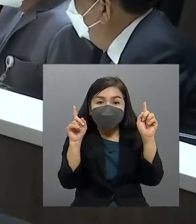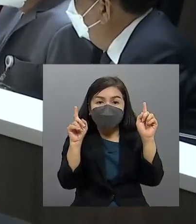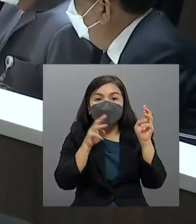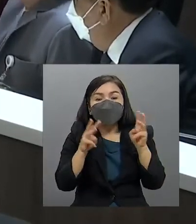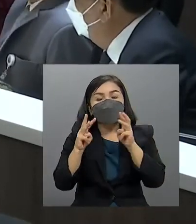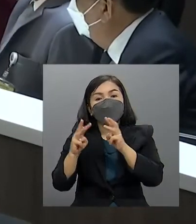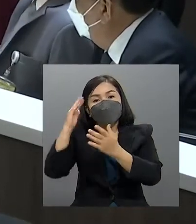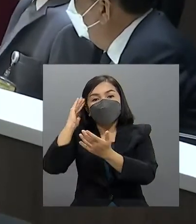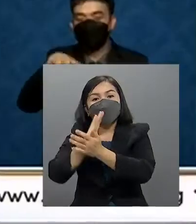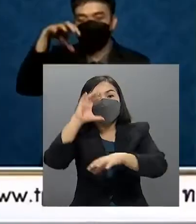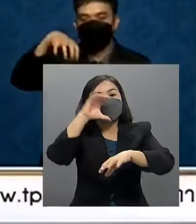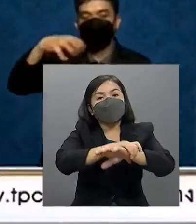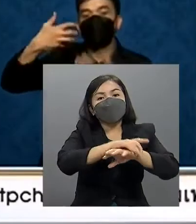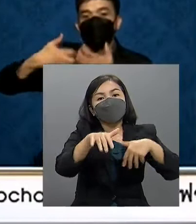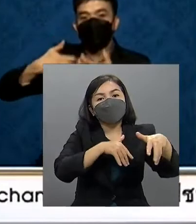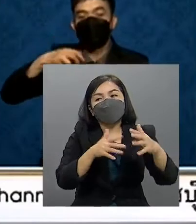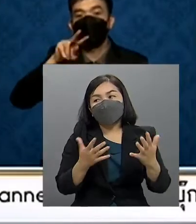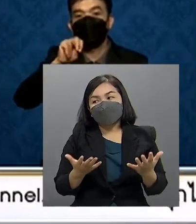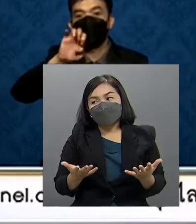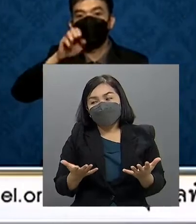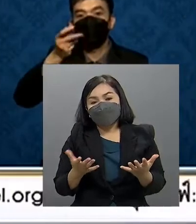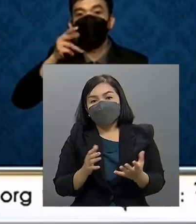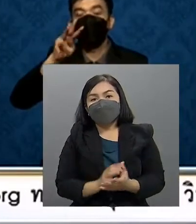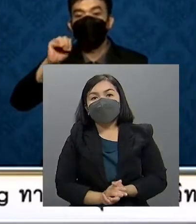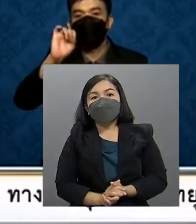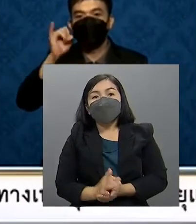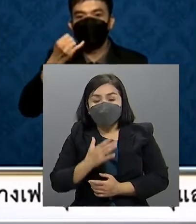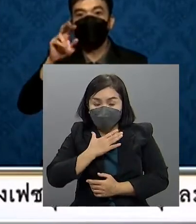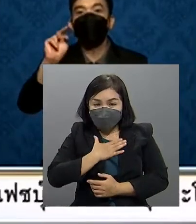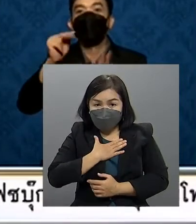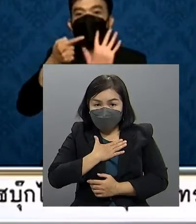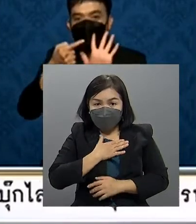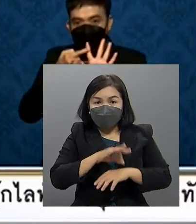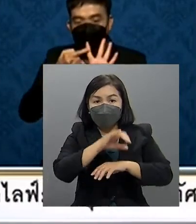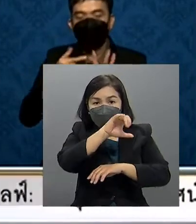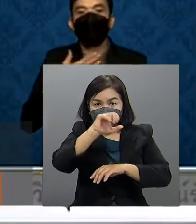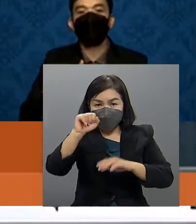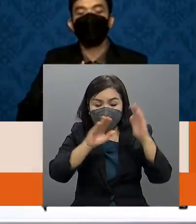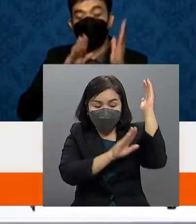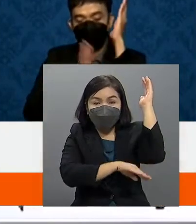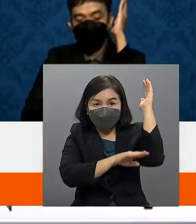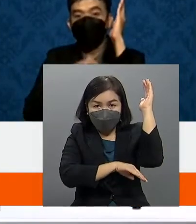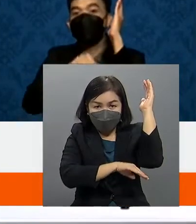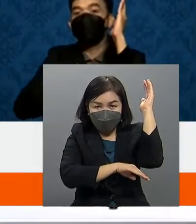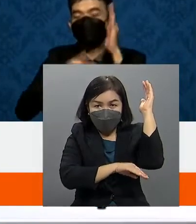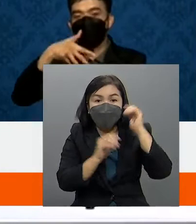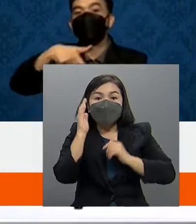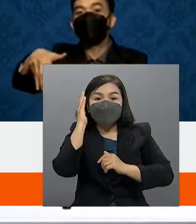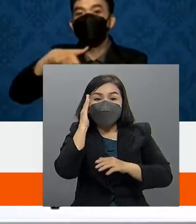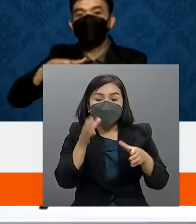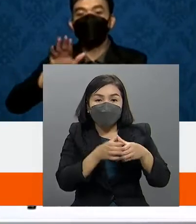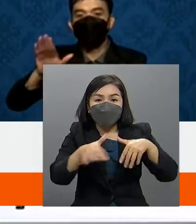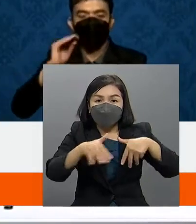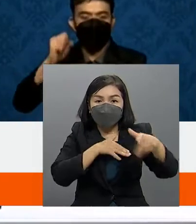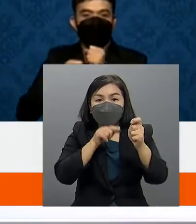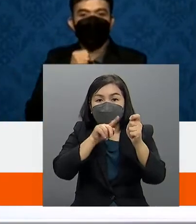ค่ะ ดิฉันและสมาชิกสภาผู้แทนราษฎรชายแดนใต้ได้รับเรื่องจากเครือข่ายจนะรักถิ่นตั้งแต่สิงหาคมปีที่